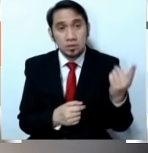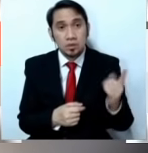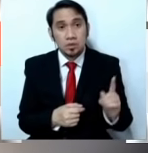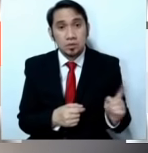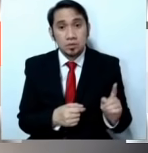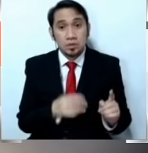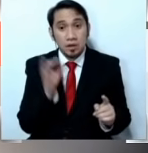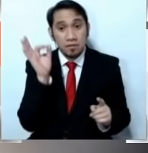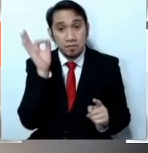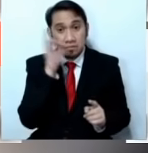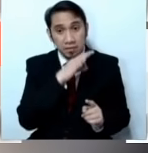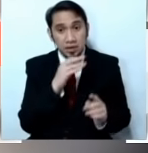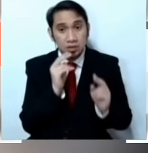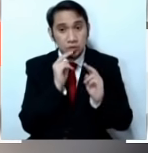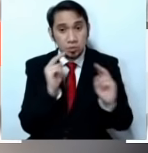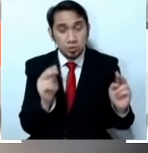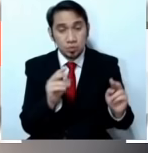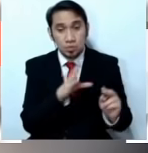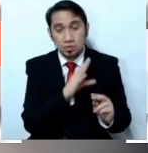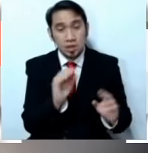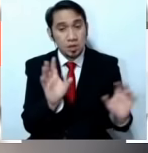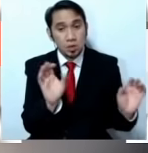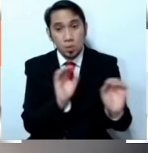News at walang delikadesa,